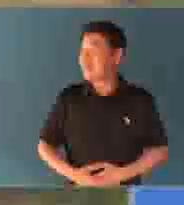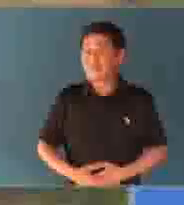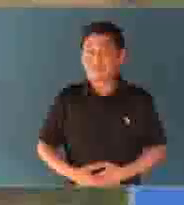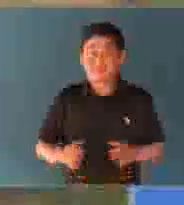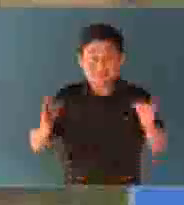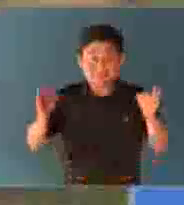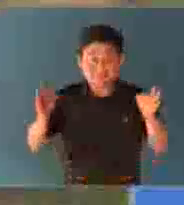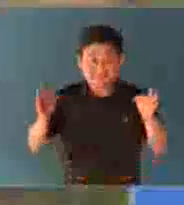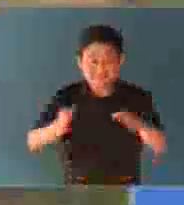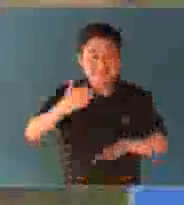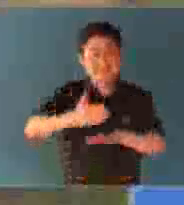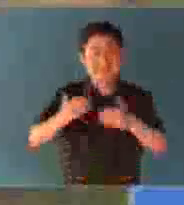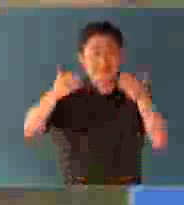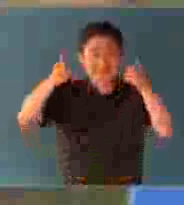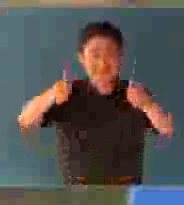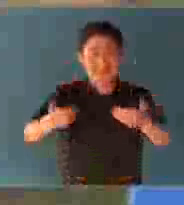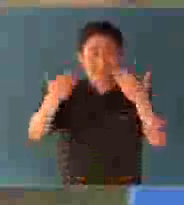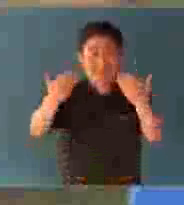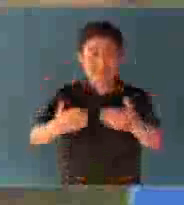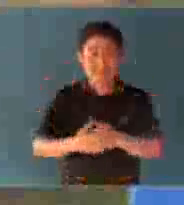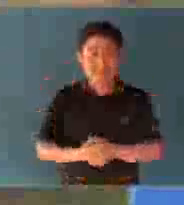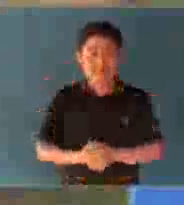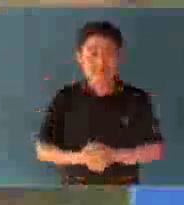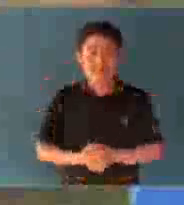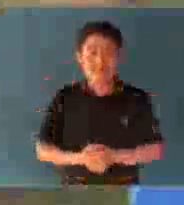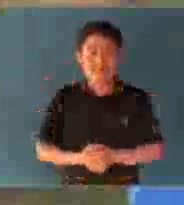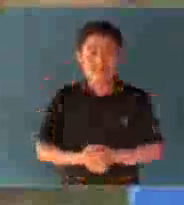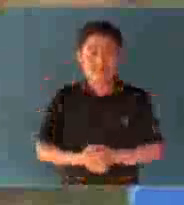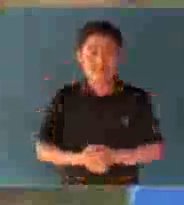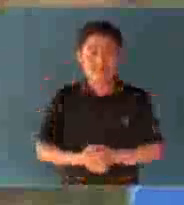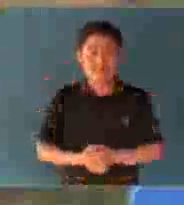그러면 짧은 저 감사 인사를 올리도록 하겠습니다.